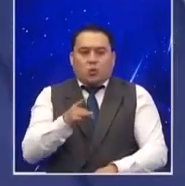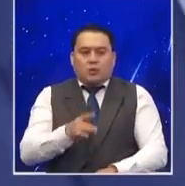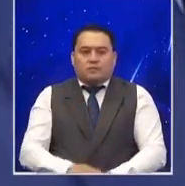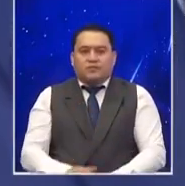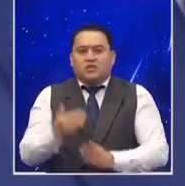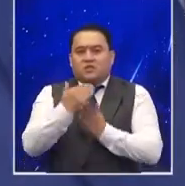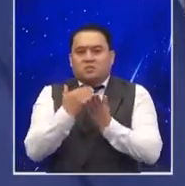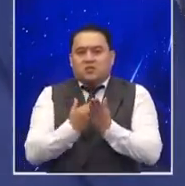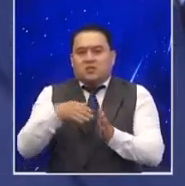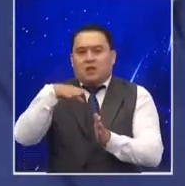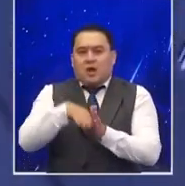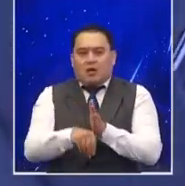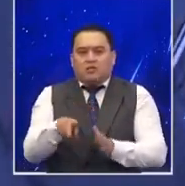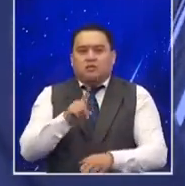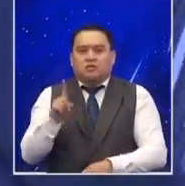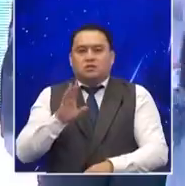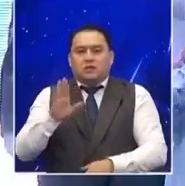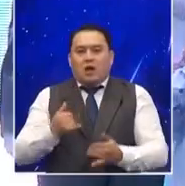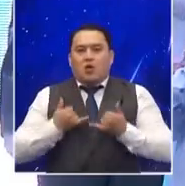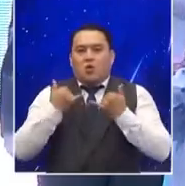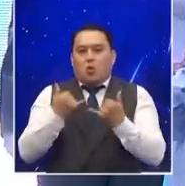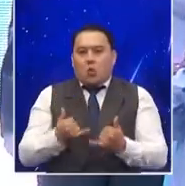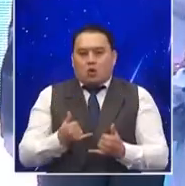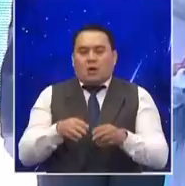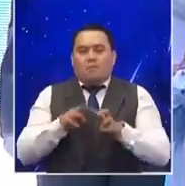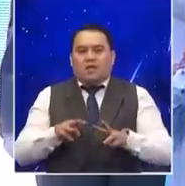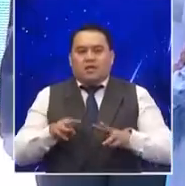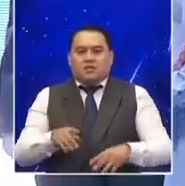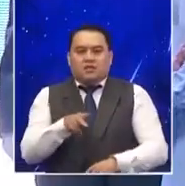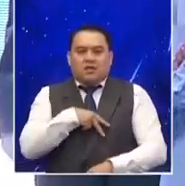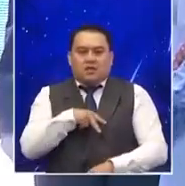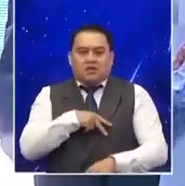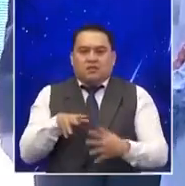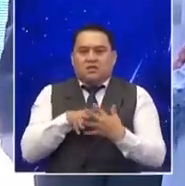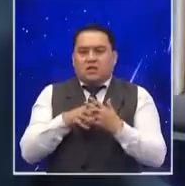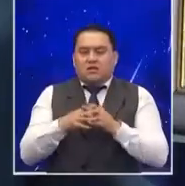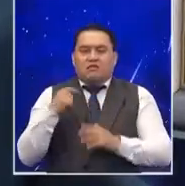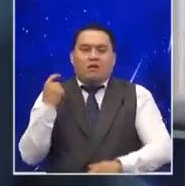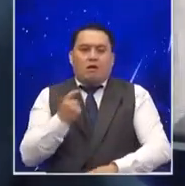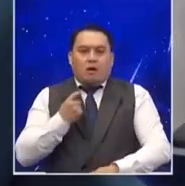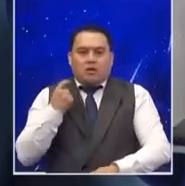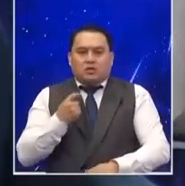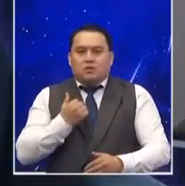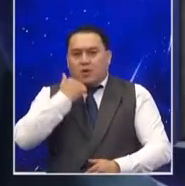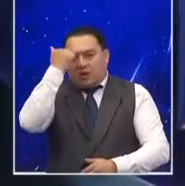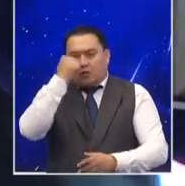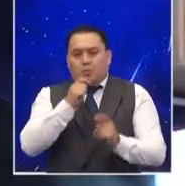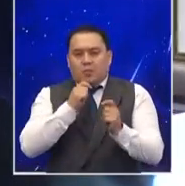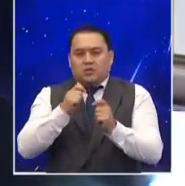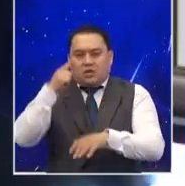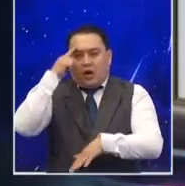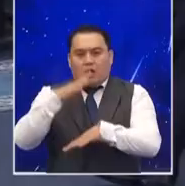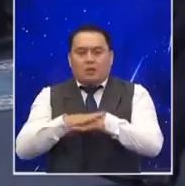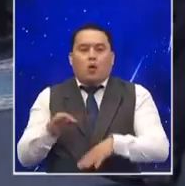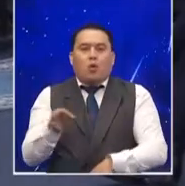В список наград вошли нагрудный знак «Халк Алгасы», медаль Министерства сельского хозяйства «Ембек Ардагера» и благодарственные письма акима